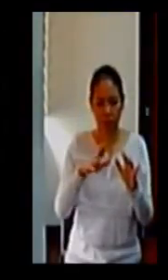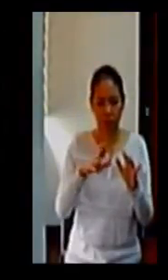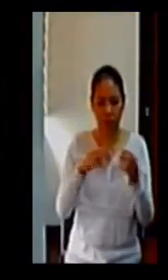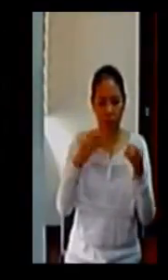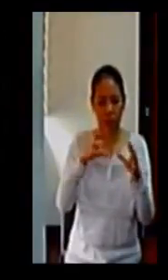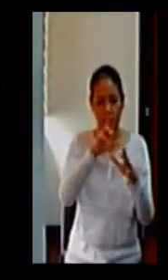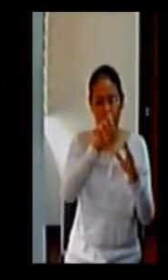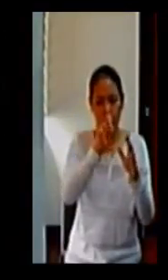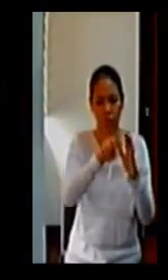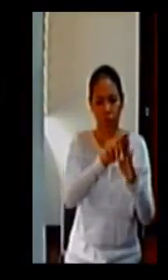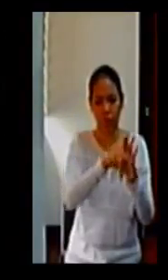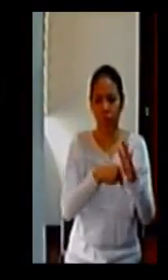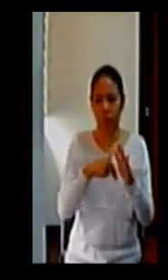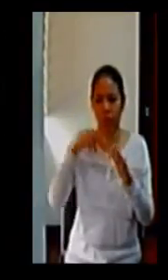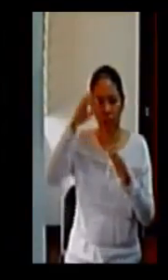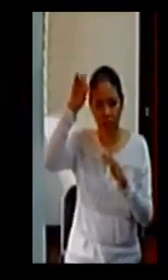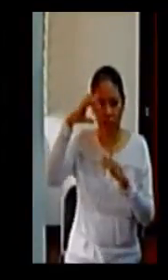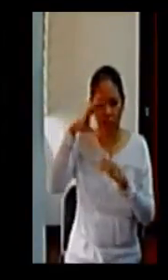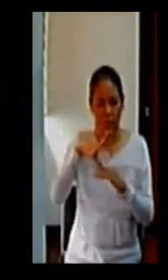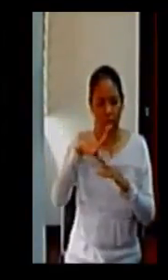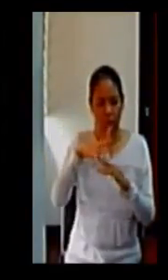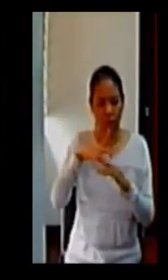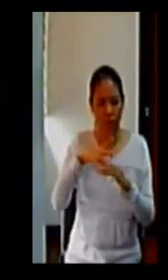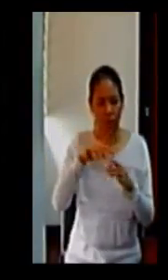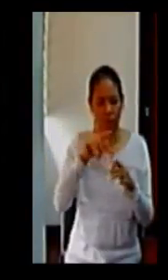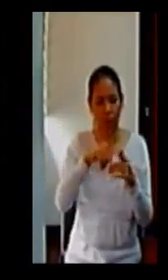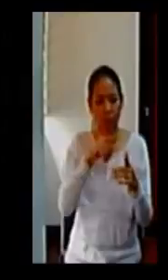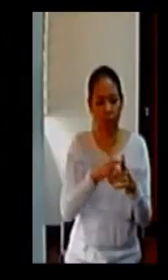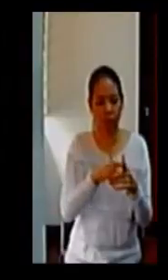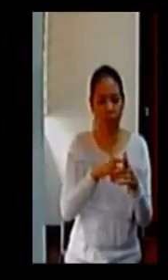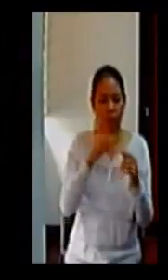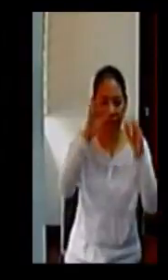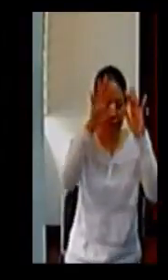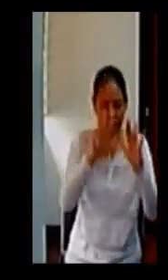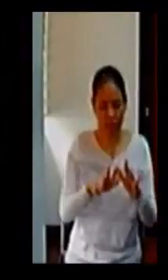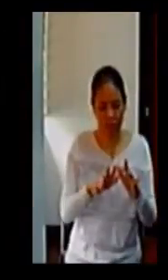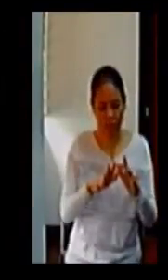ka, uulan na naman, eh kinagabihan, nagkasakit ka.